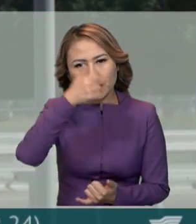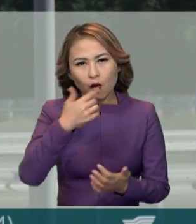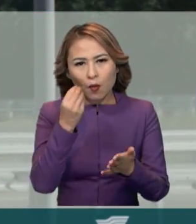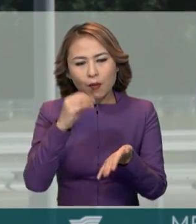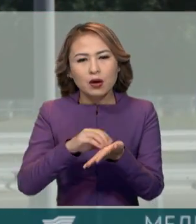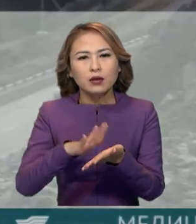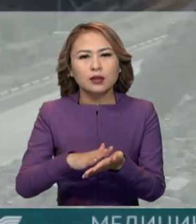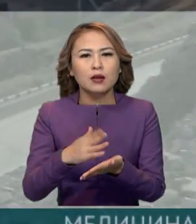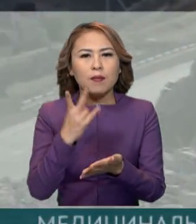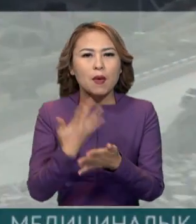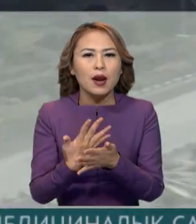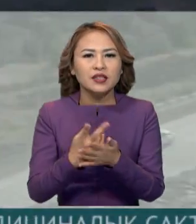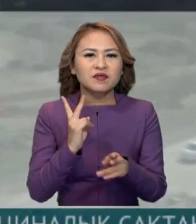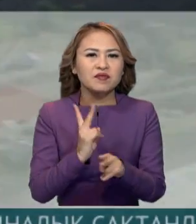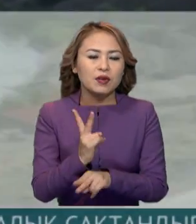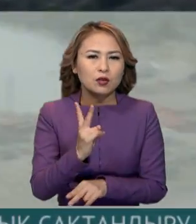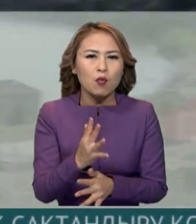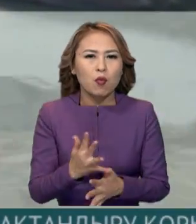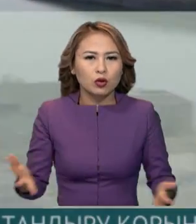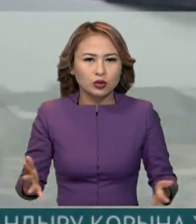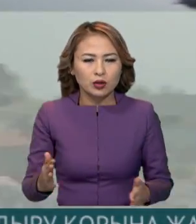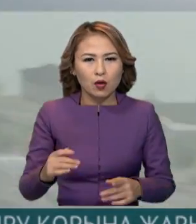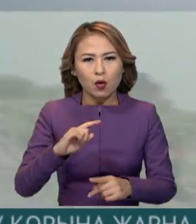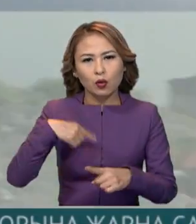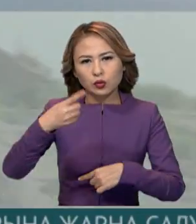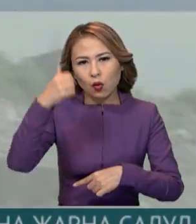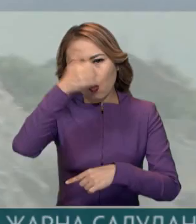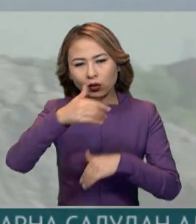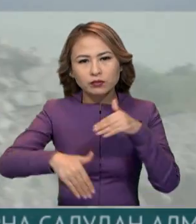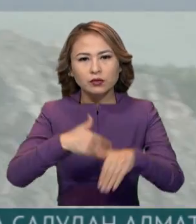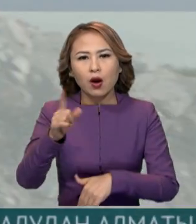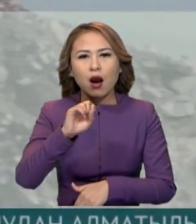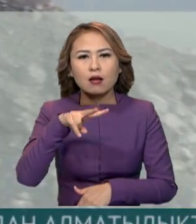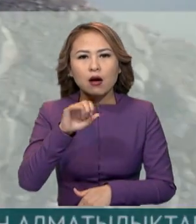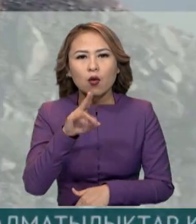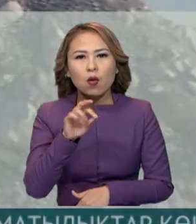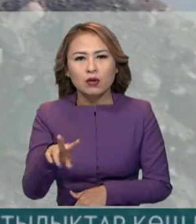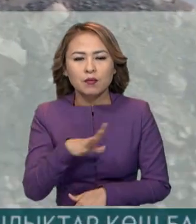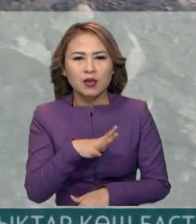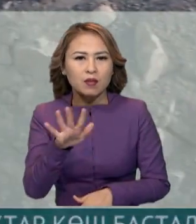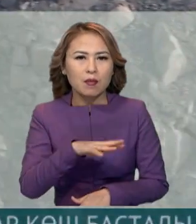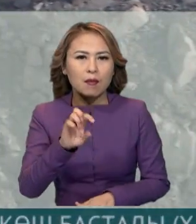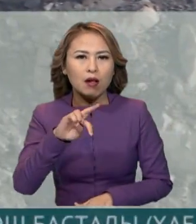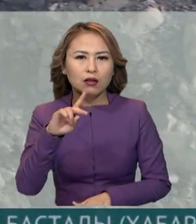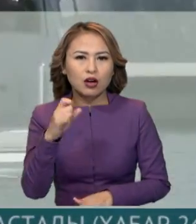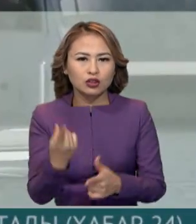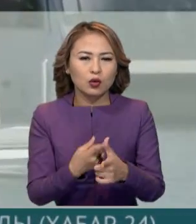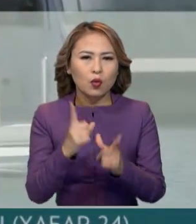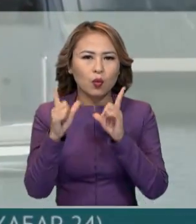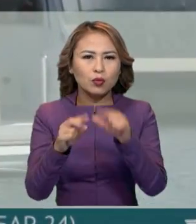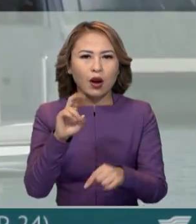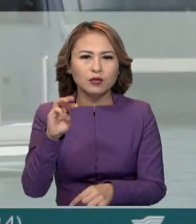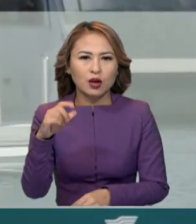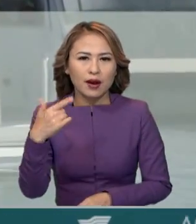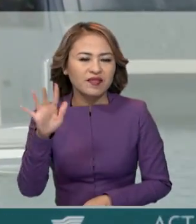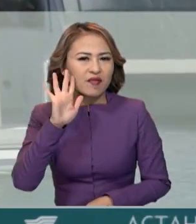былтырғы жылғы көрсеткіштен 2 еседей көп. Үстіміздегі жылдың шомылу маусымы кезінде Алакөл жағалауы мен Балқаш көліне және Қапшағай